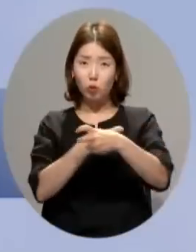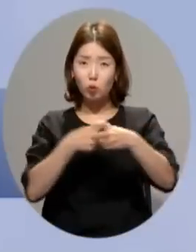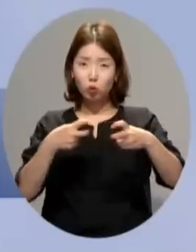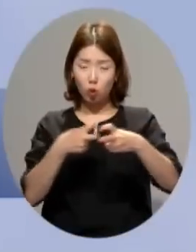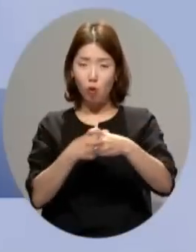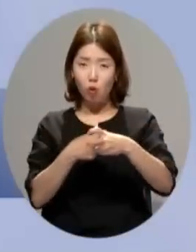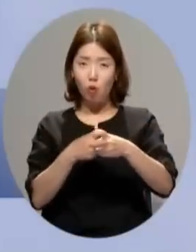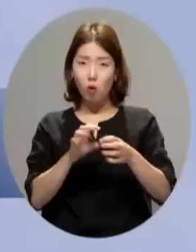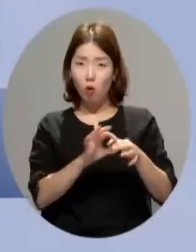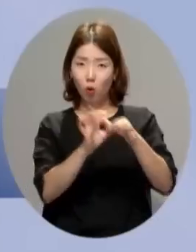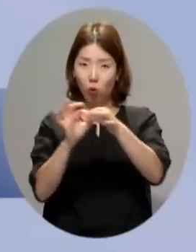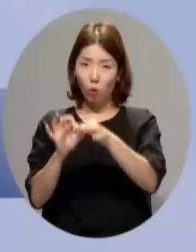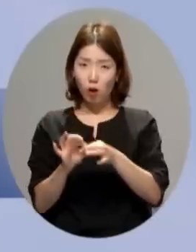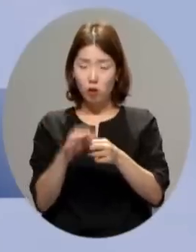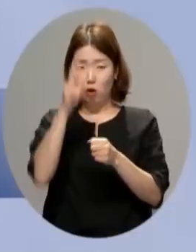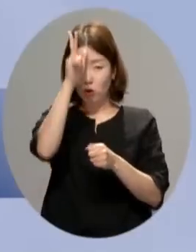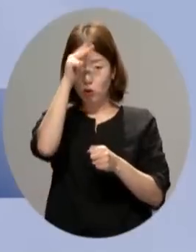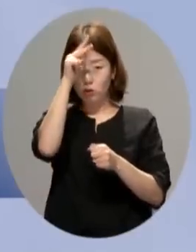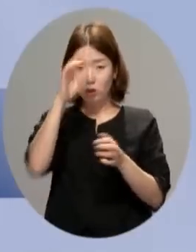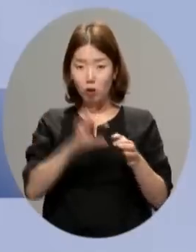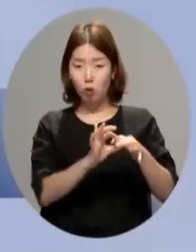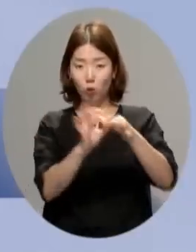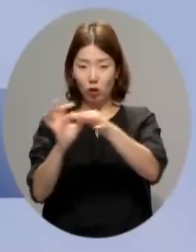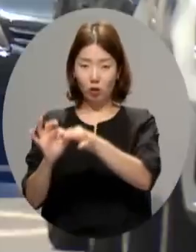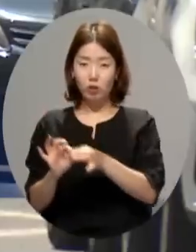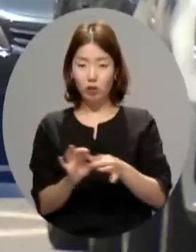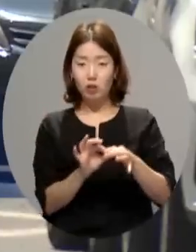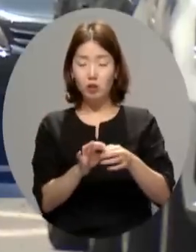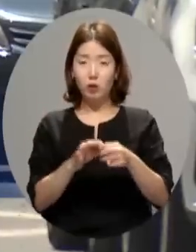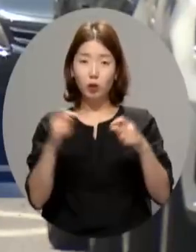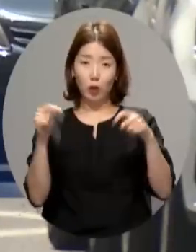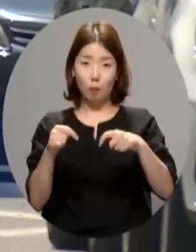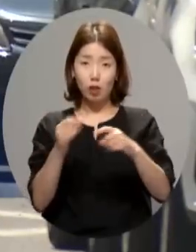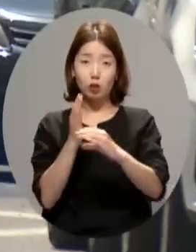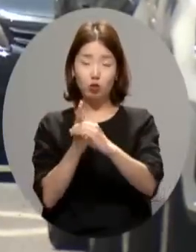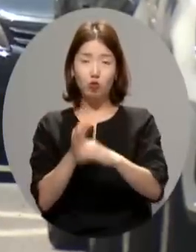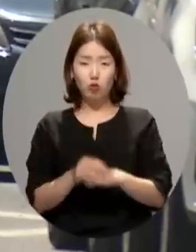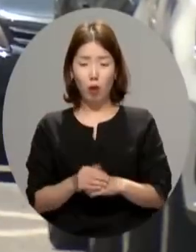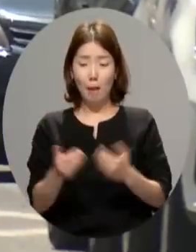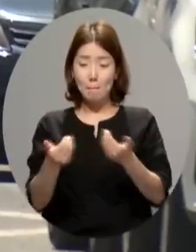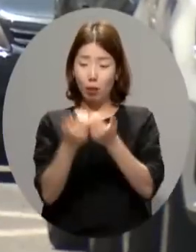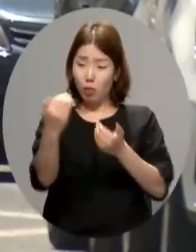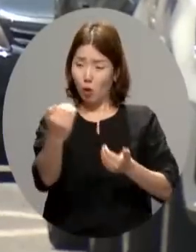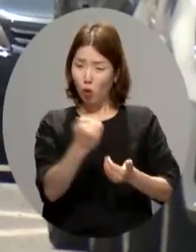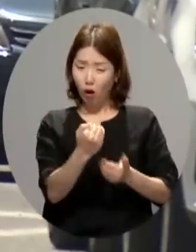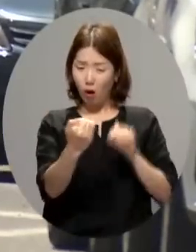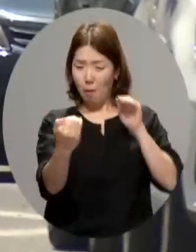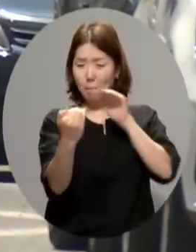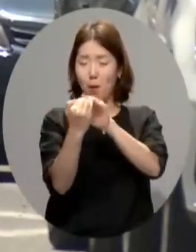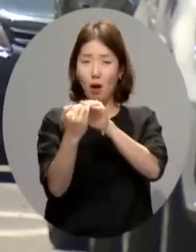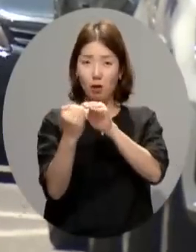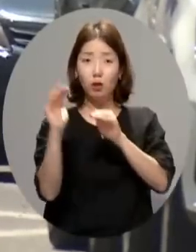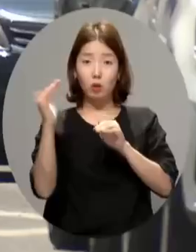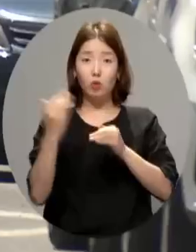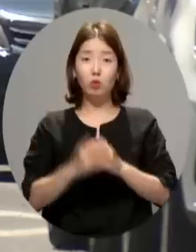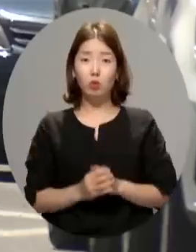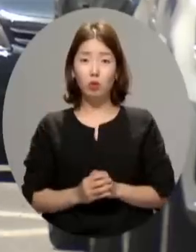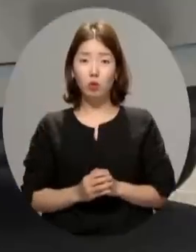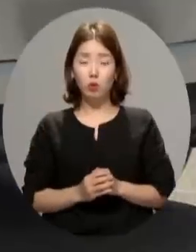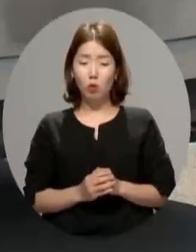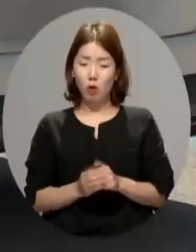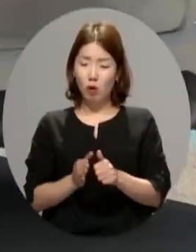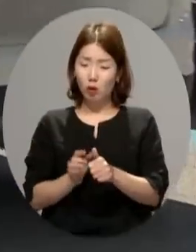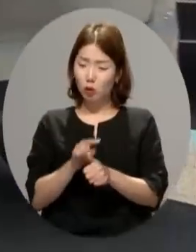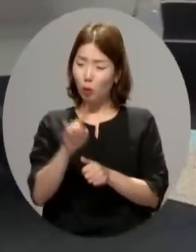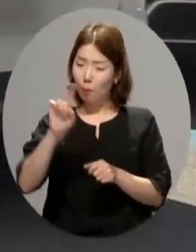교통시설계랑 경찰서 시설팀이랑 한번 협의를. 역주행으로 인한 사고는 정면 충돌로 이어지고 가해